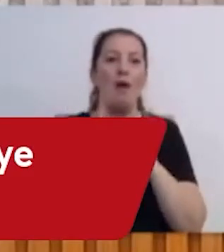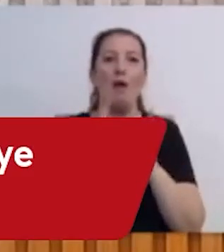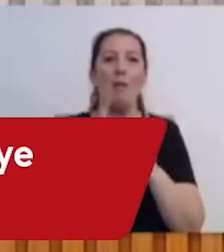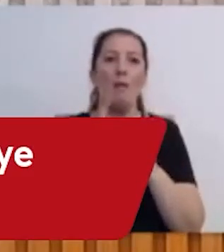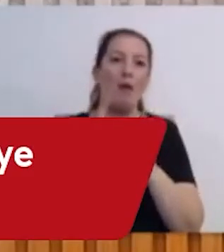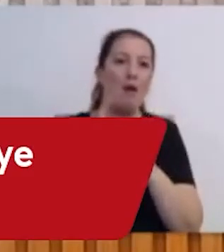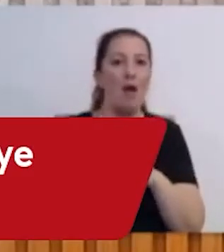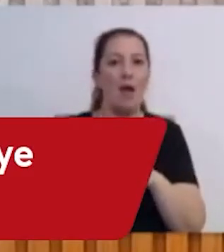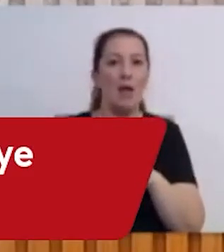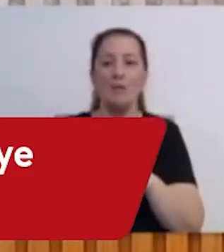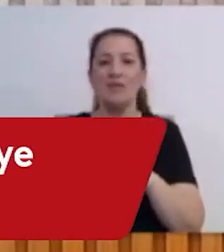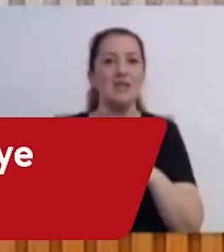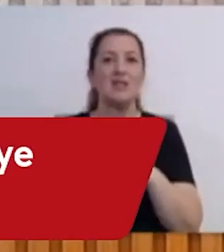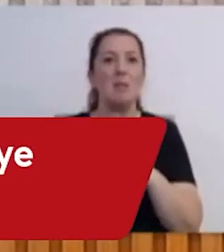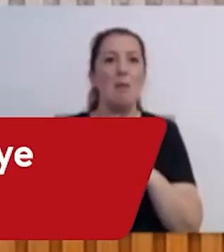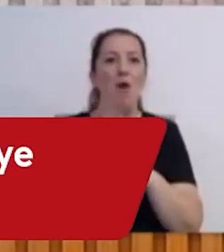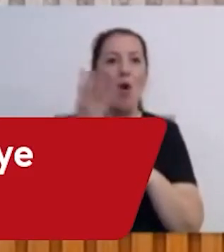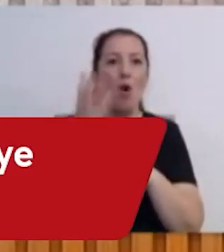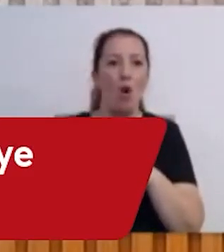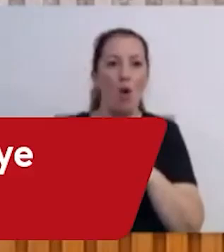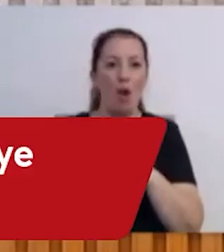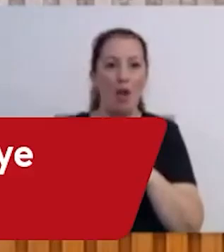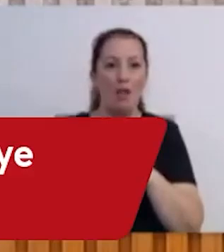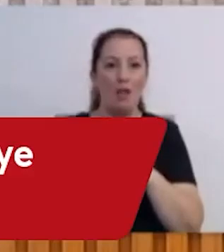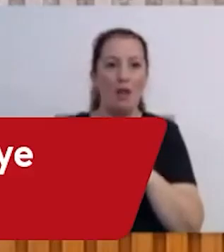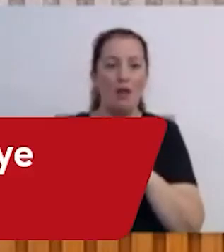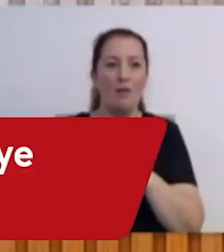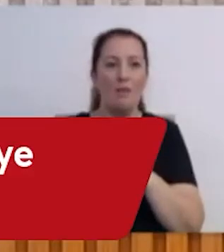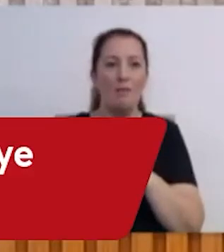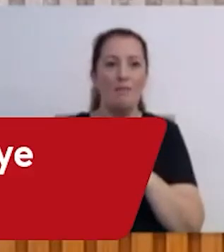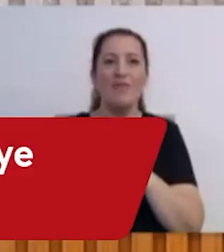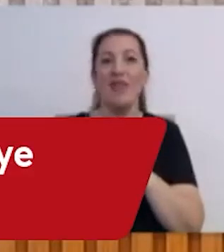mahkemeye gitmesinden sebep olanlar,